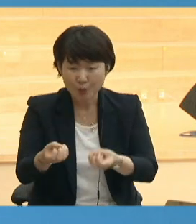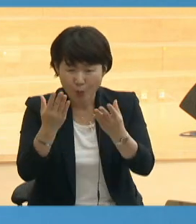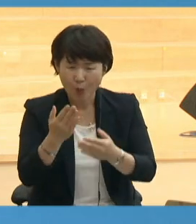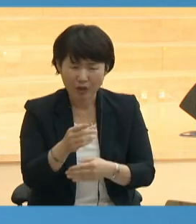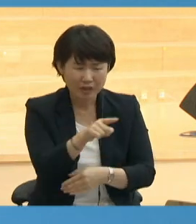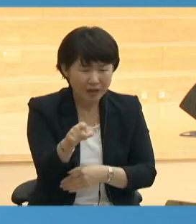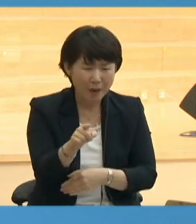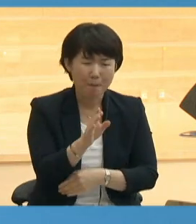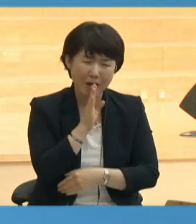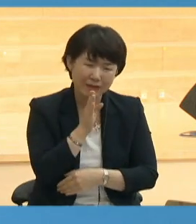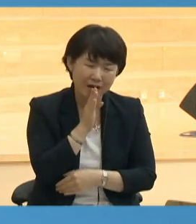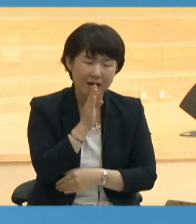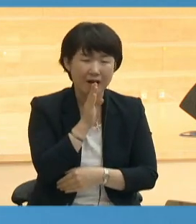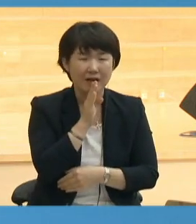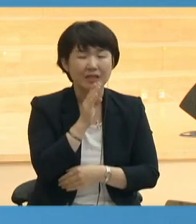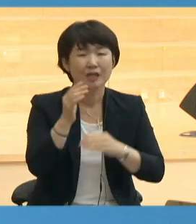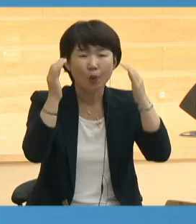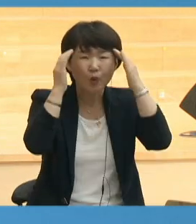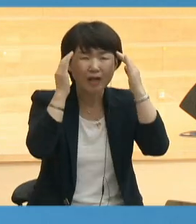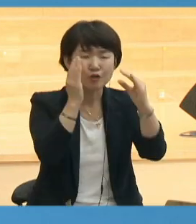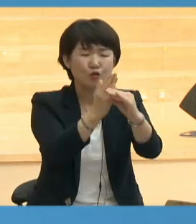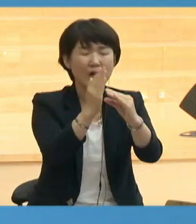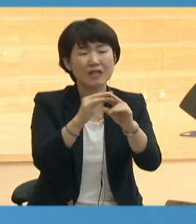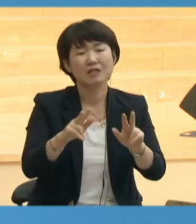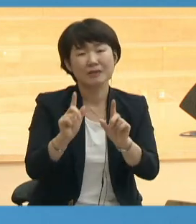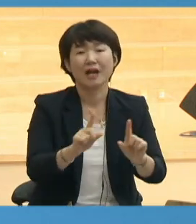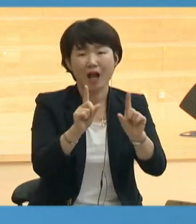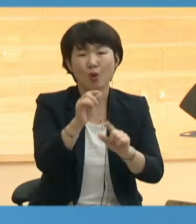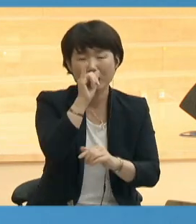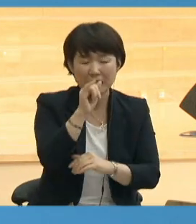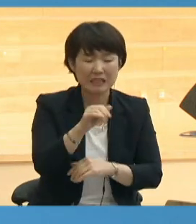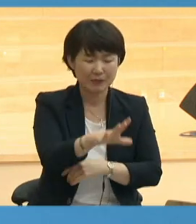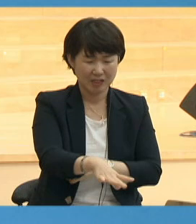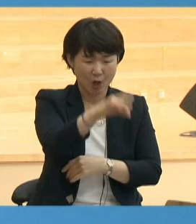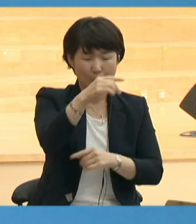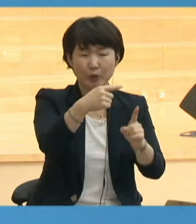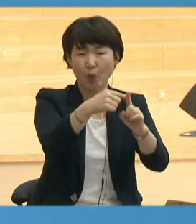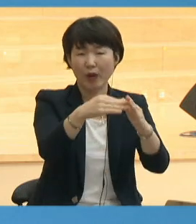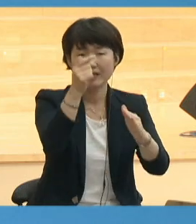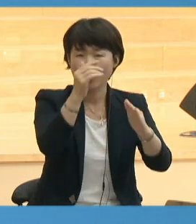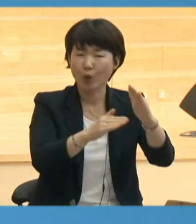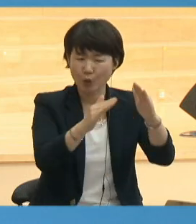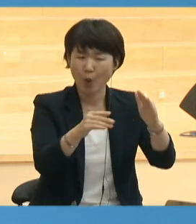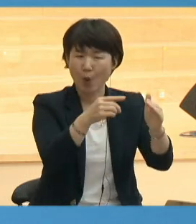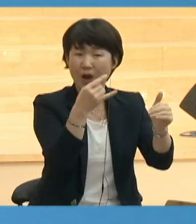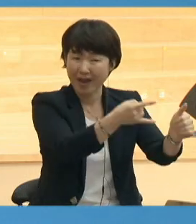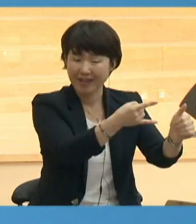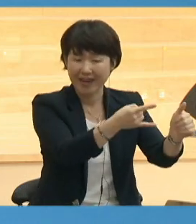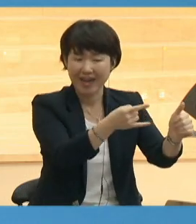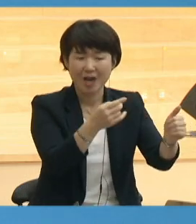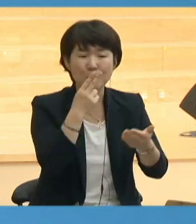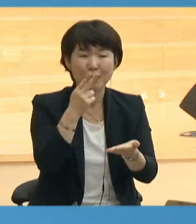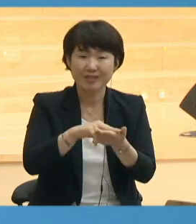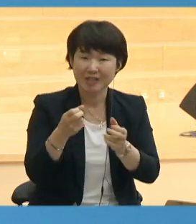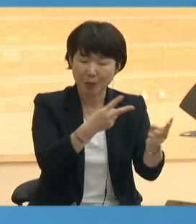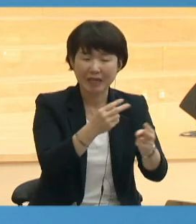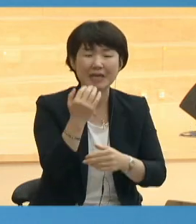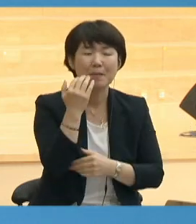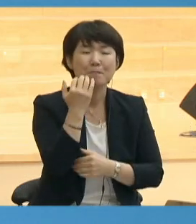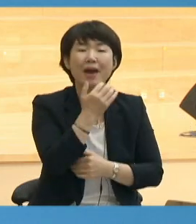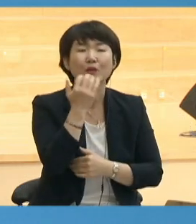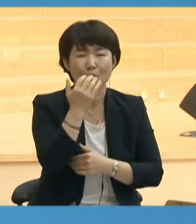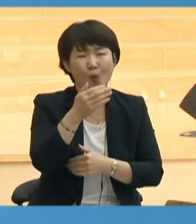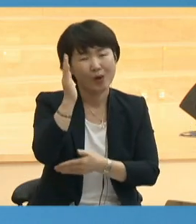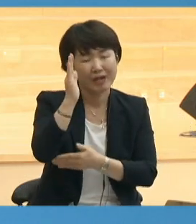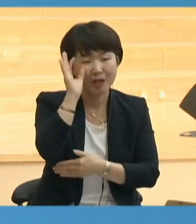고난 한 가운데를 지내고 있었던 기초 대교의 성도 저게 쓰니 베드로 께 편지 를 살피면서 2권 안에